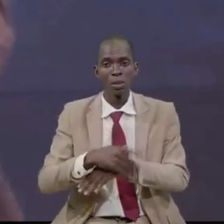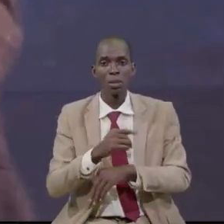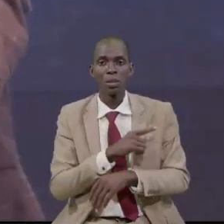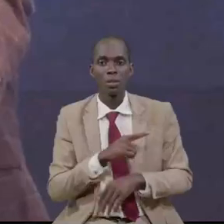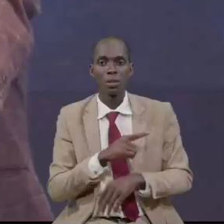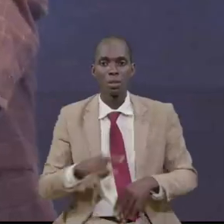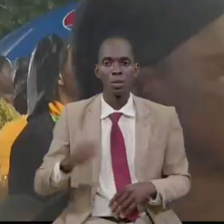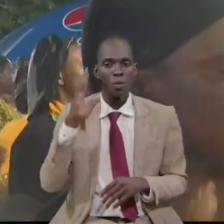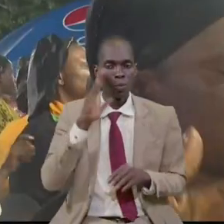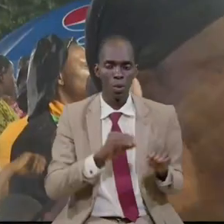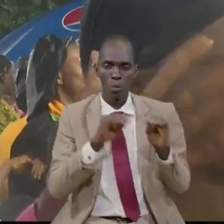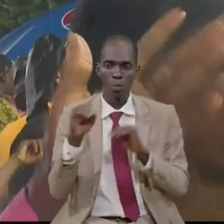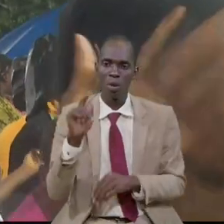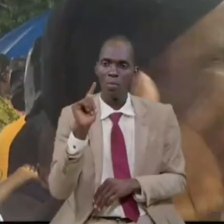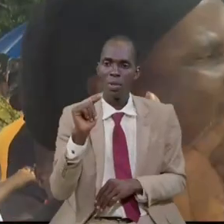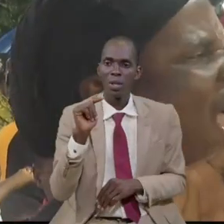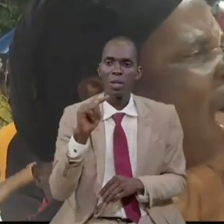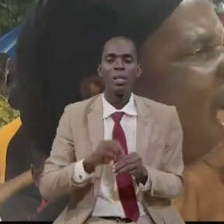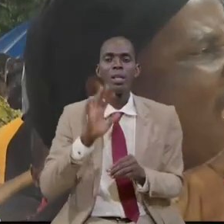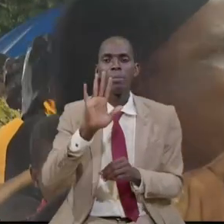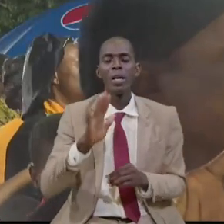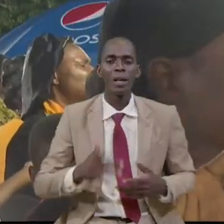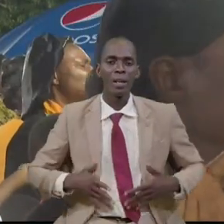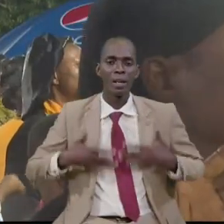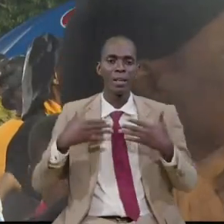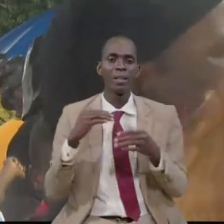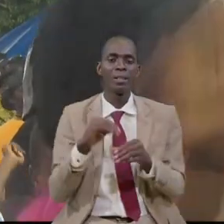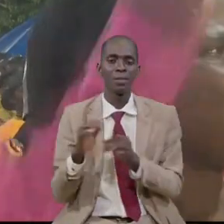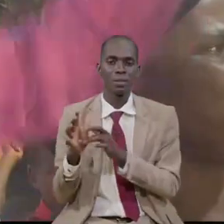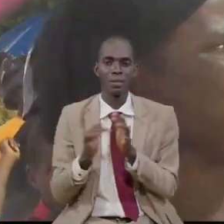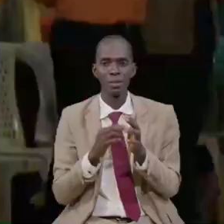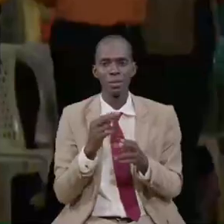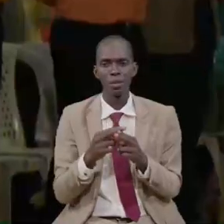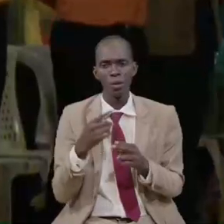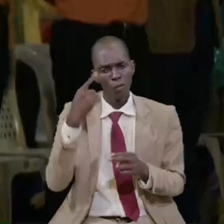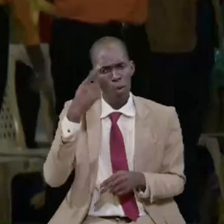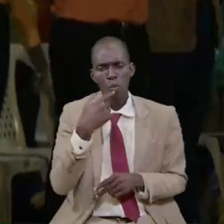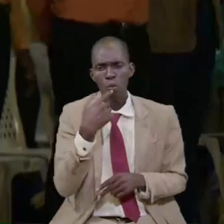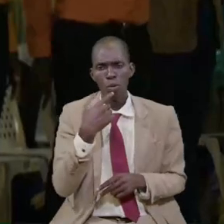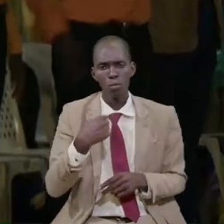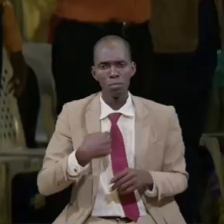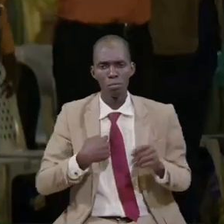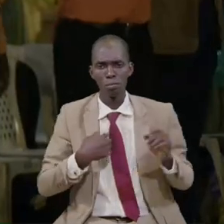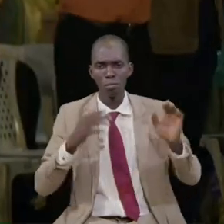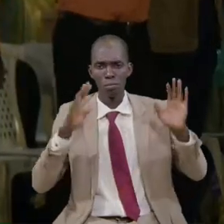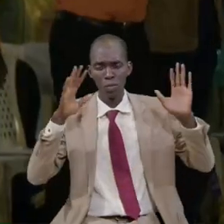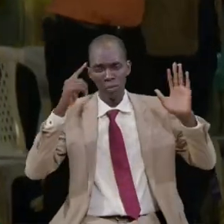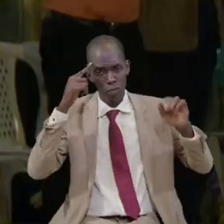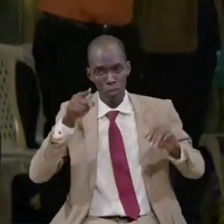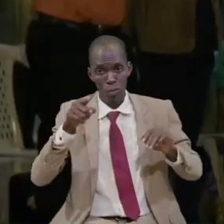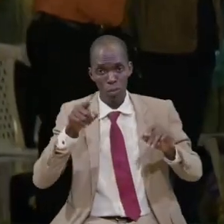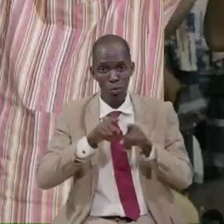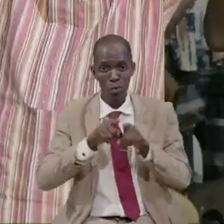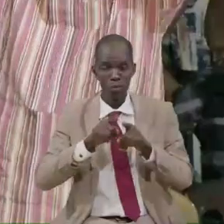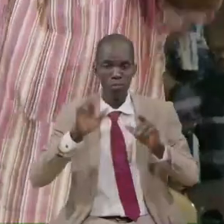va vous donner un témoignage où la personne Où êtes-vous?